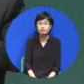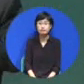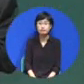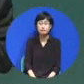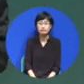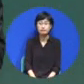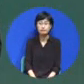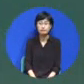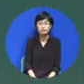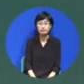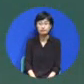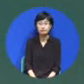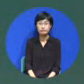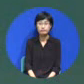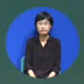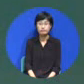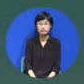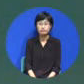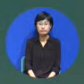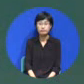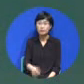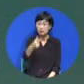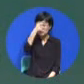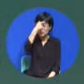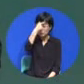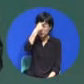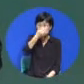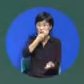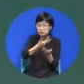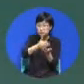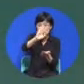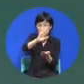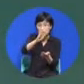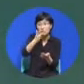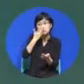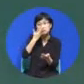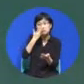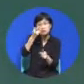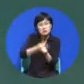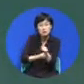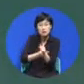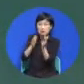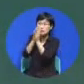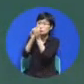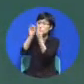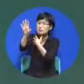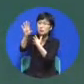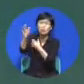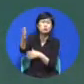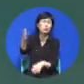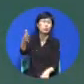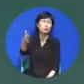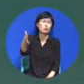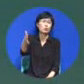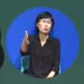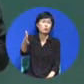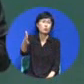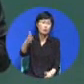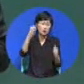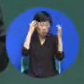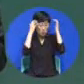how important prayer is. 하나님 주신 응답은 못 받죠. Then they cannot receive the answers of God. 늘 고생하면서 얻어먹는 건